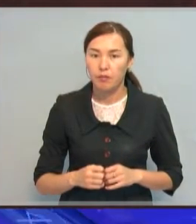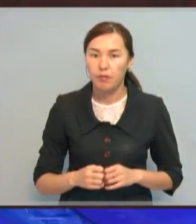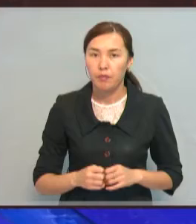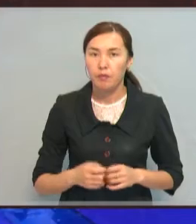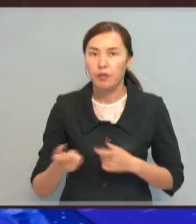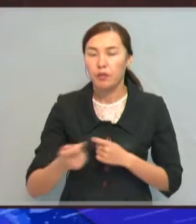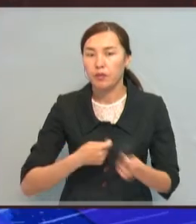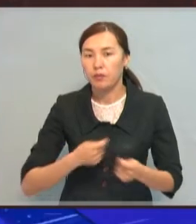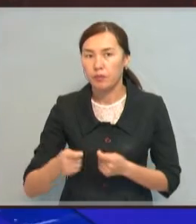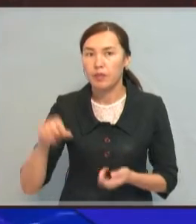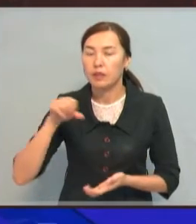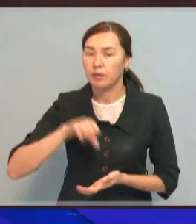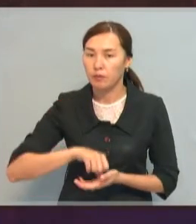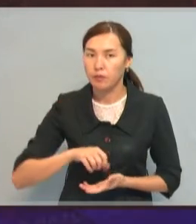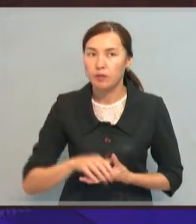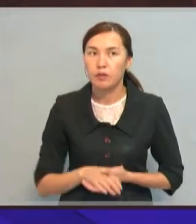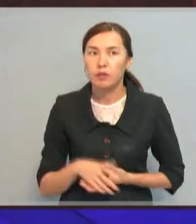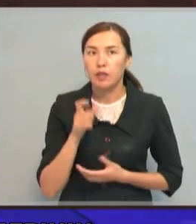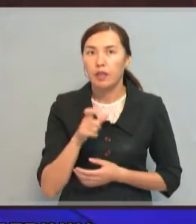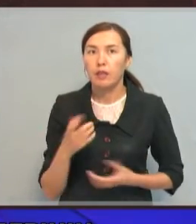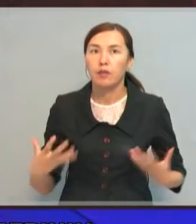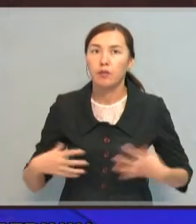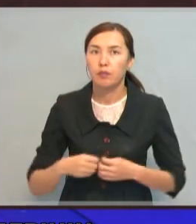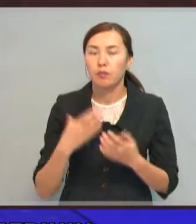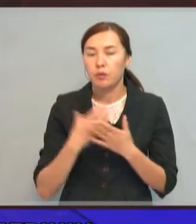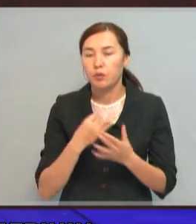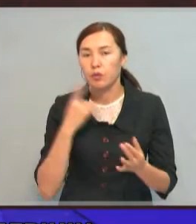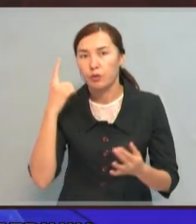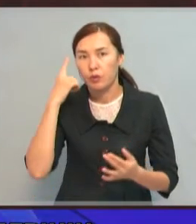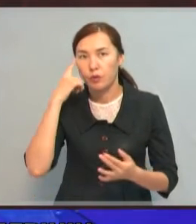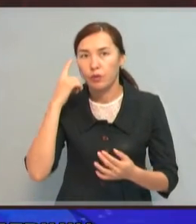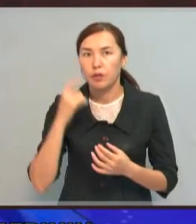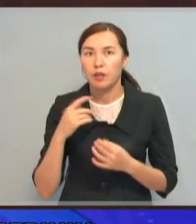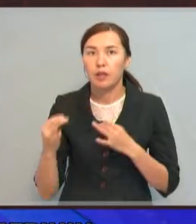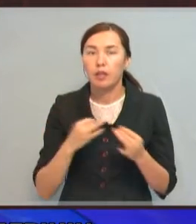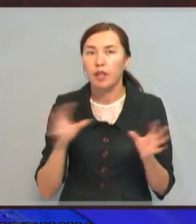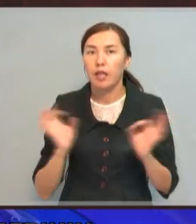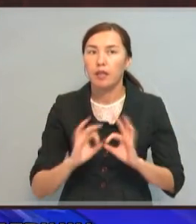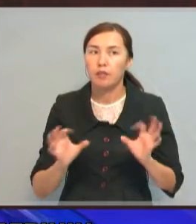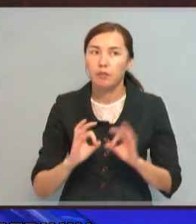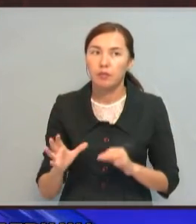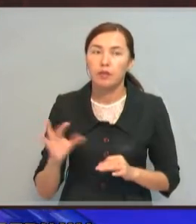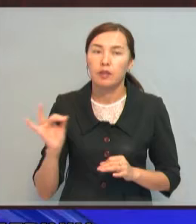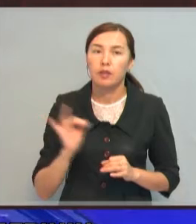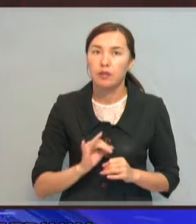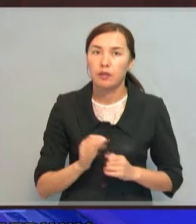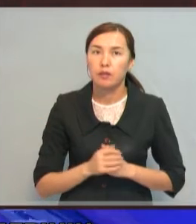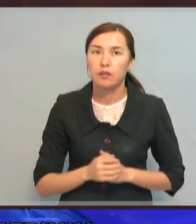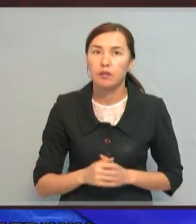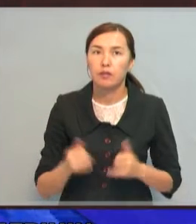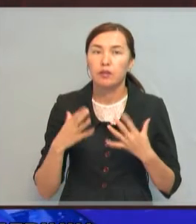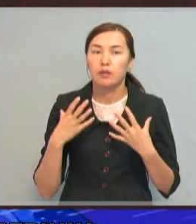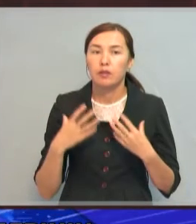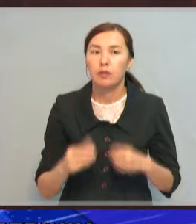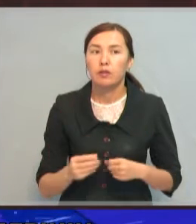азаматтық қоғамды билікке араласуы, азаматтық қоғамның өз пікірін билікке жеткізуде және де